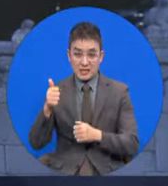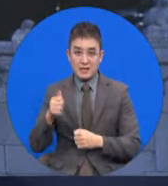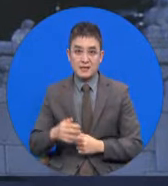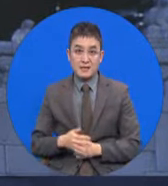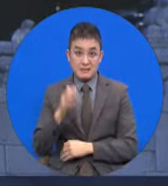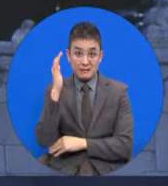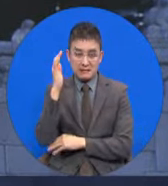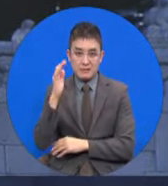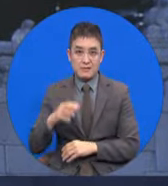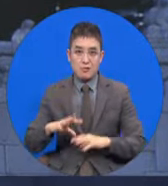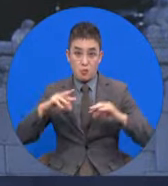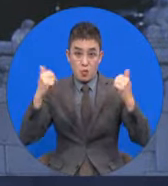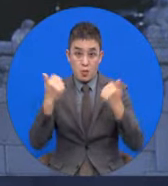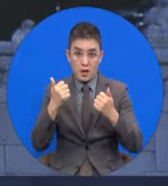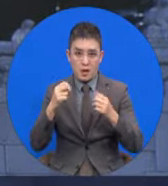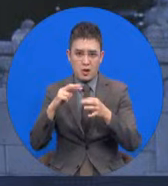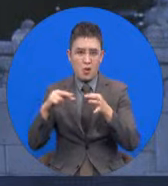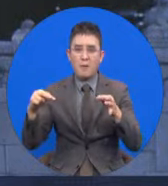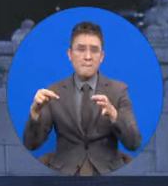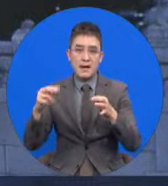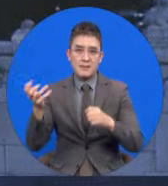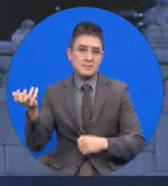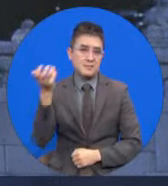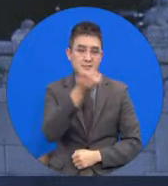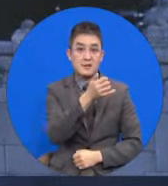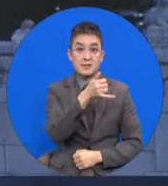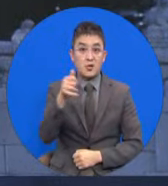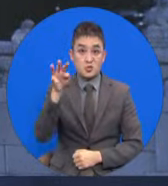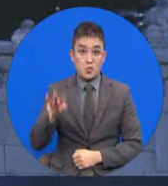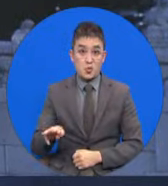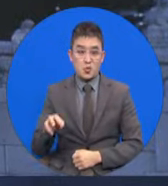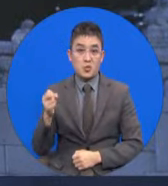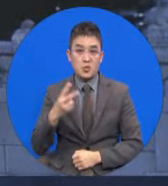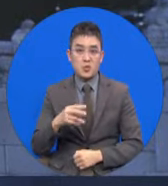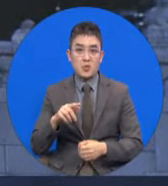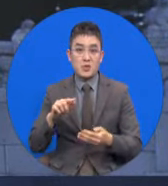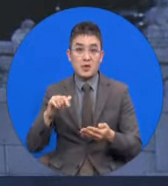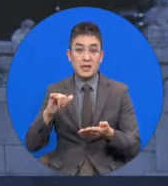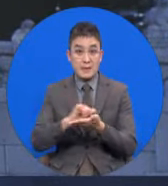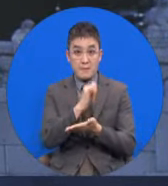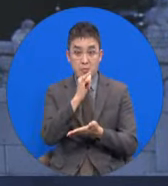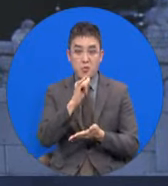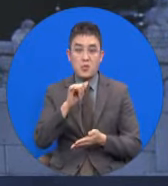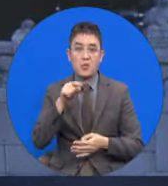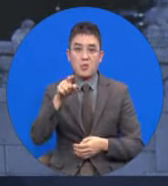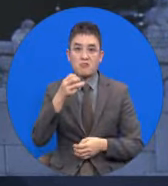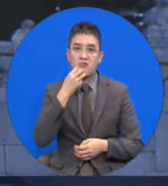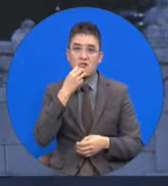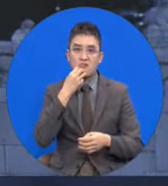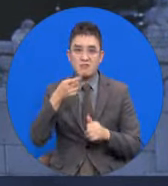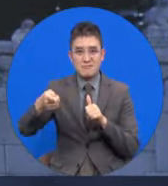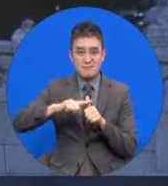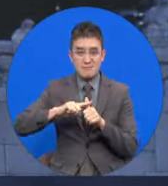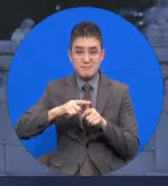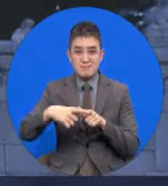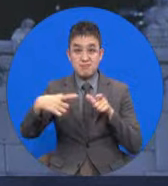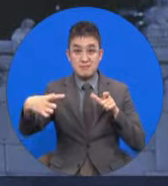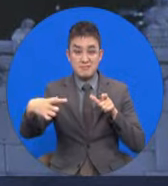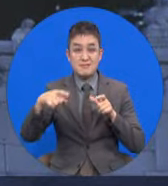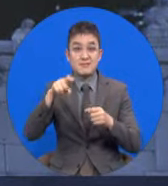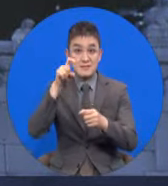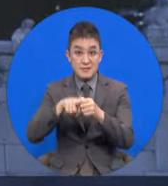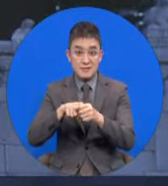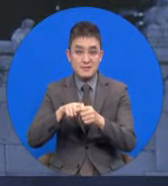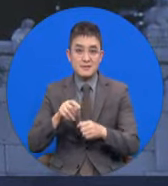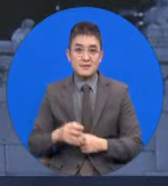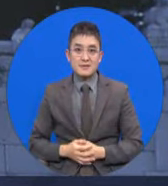이전 그리고 서울, 김포 등의 이 서울 편입 정책 등을 냈습니다. 정혁진 변호사님, 어떻게 보십니까? 지금